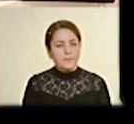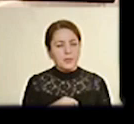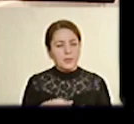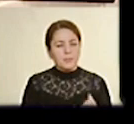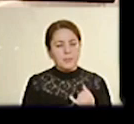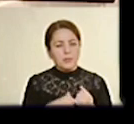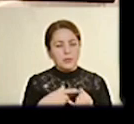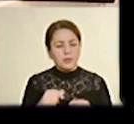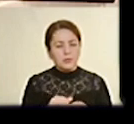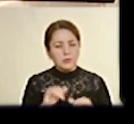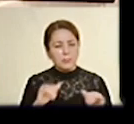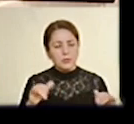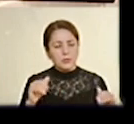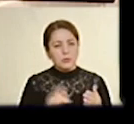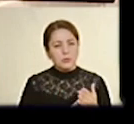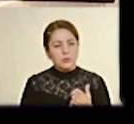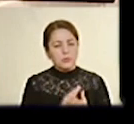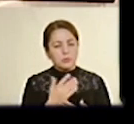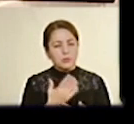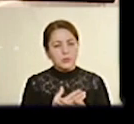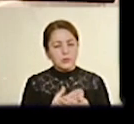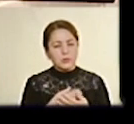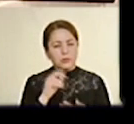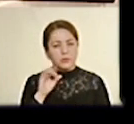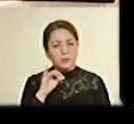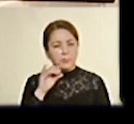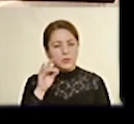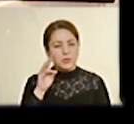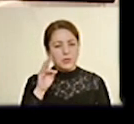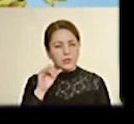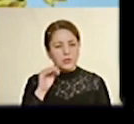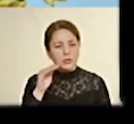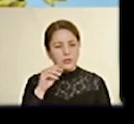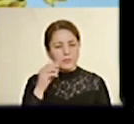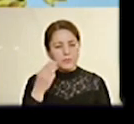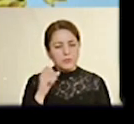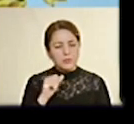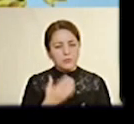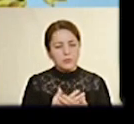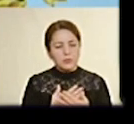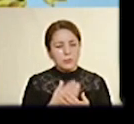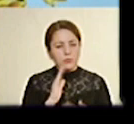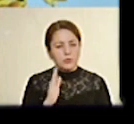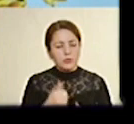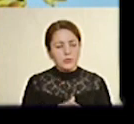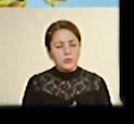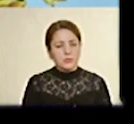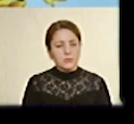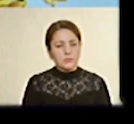Bargidan ko'payadigan o'simliklarga biz masalan binafshani kiritishimiz mumkin. Bu bargidan ko'payishi.